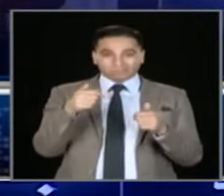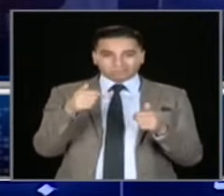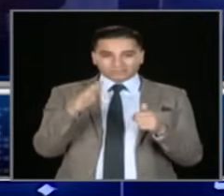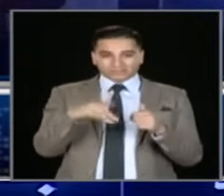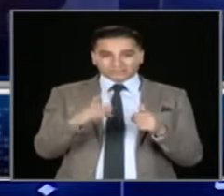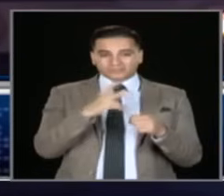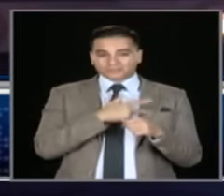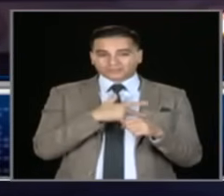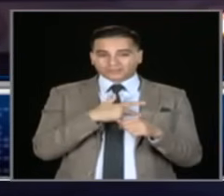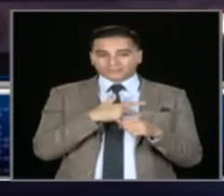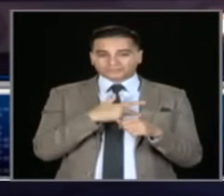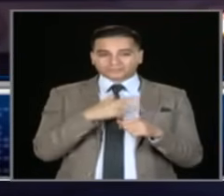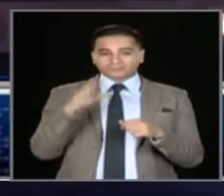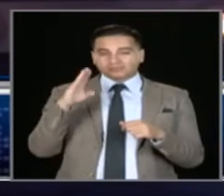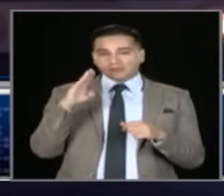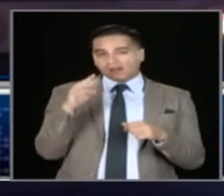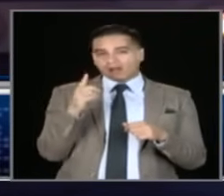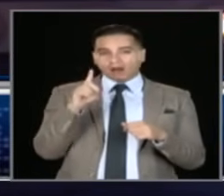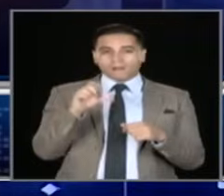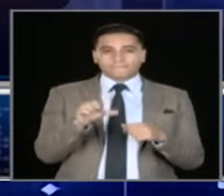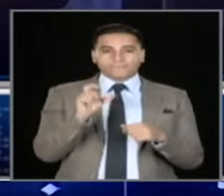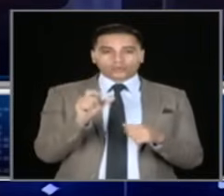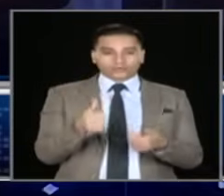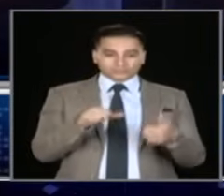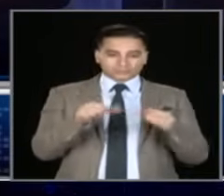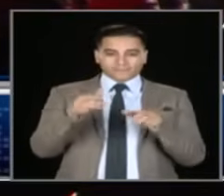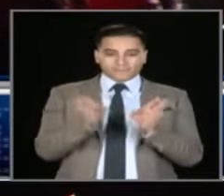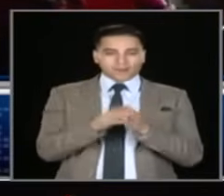إجابتك. نقول الكربون. كربون إجابة خاطئة.